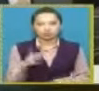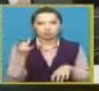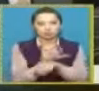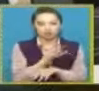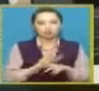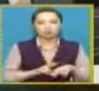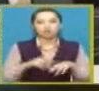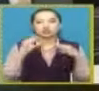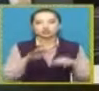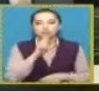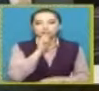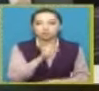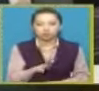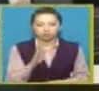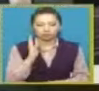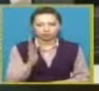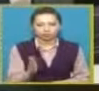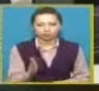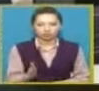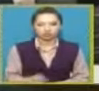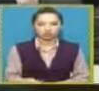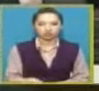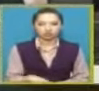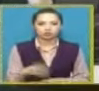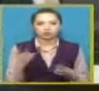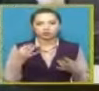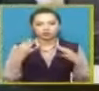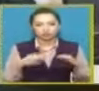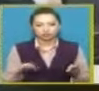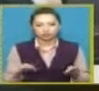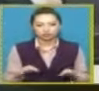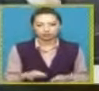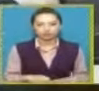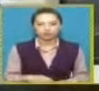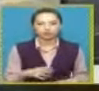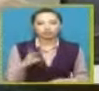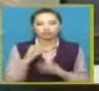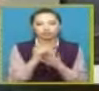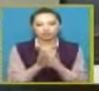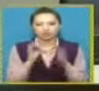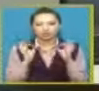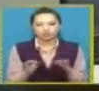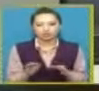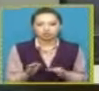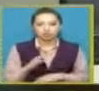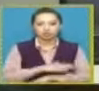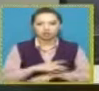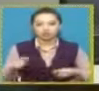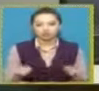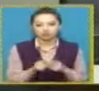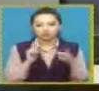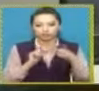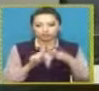отыр. Ондай кездерде біз мүмкіндік беріп алпыш қолданамыз. Айтамыз, шартты түрде жүр. Тәртібіңді бұзасың ба,